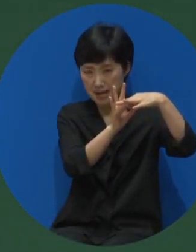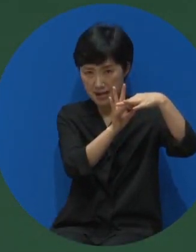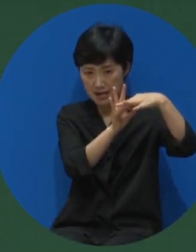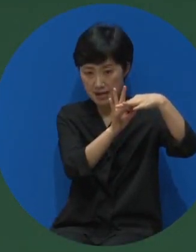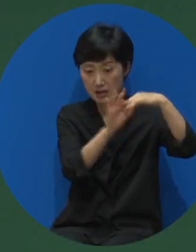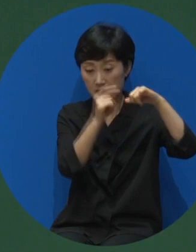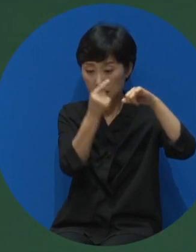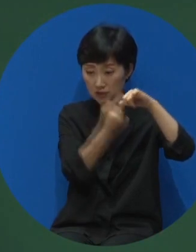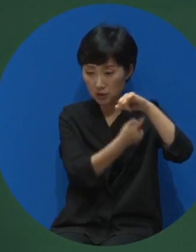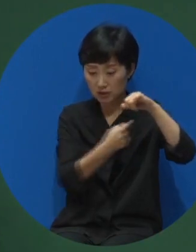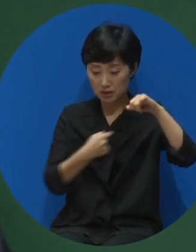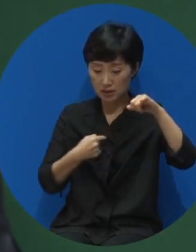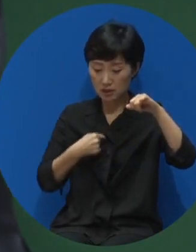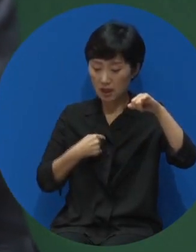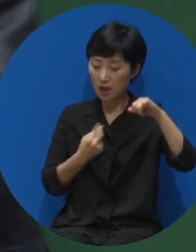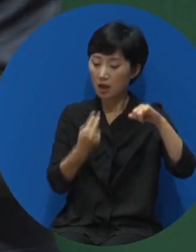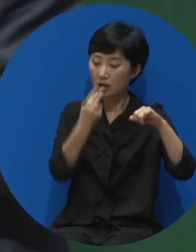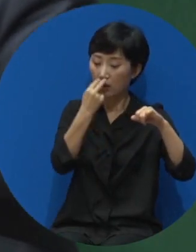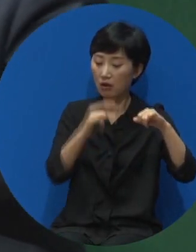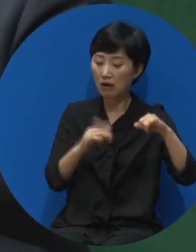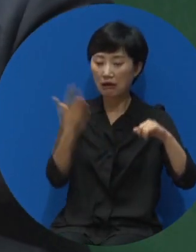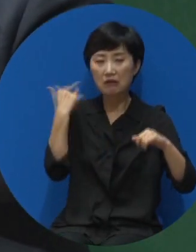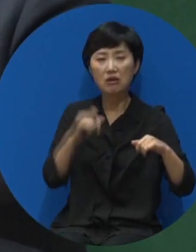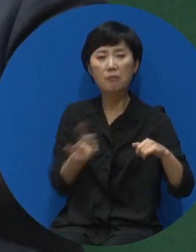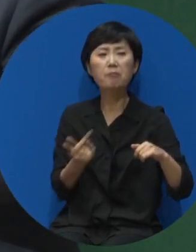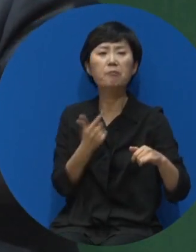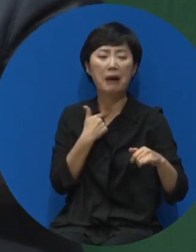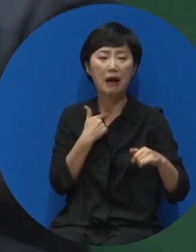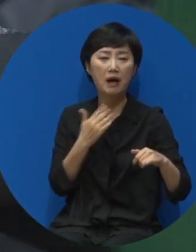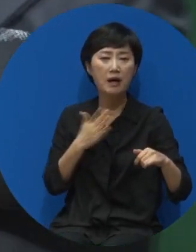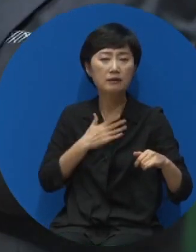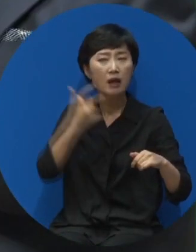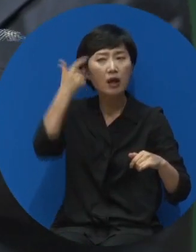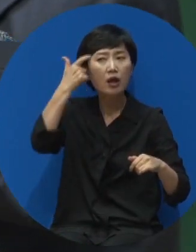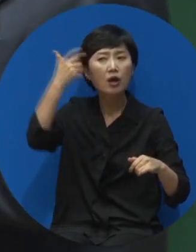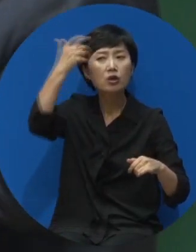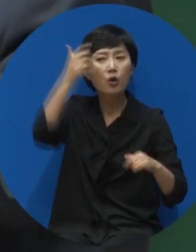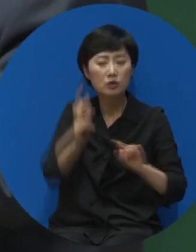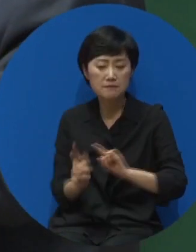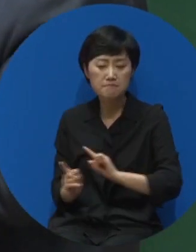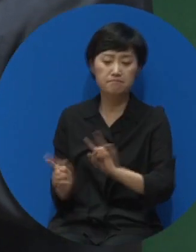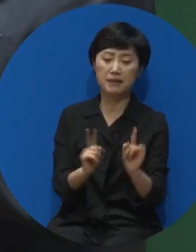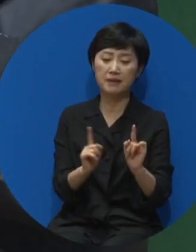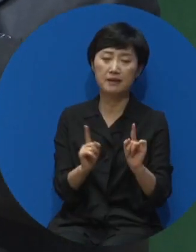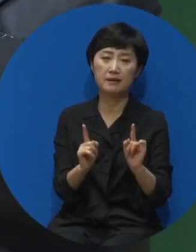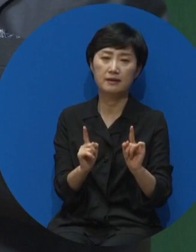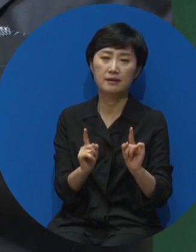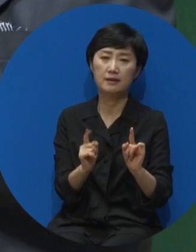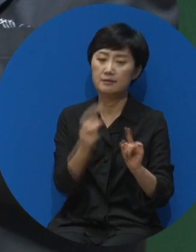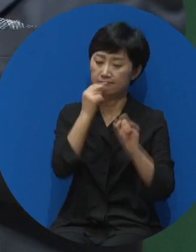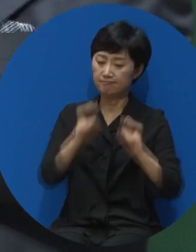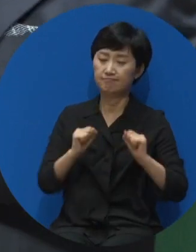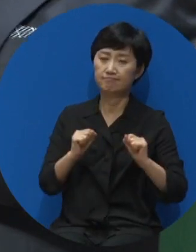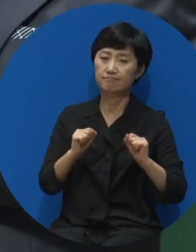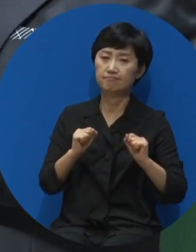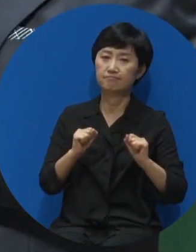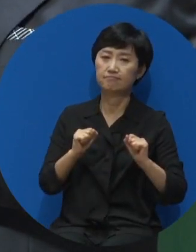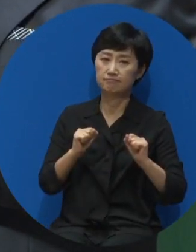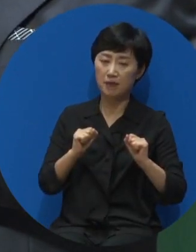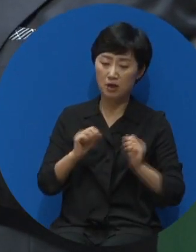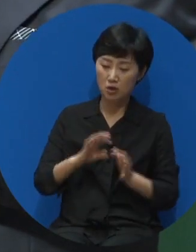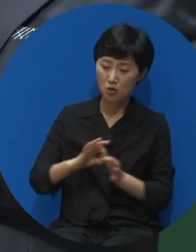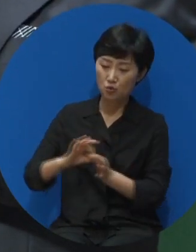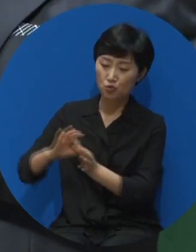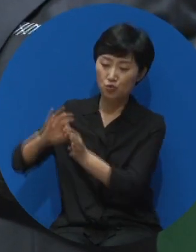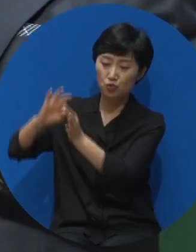내 영이 살아나는 거잖아요. 死んでいた私 魂が 霊が 生かされる. 그리고 아무도